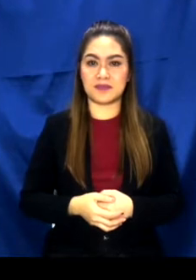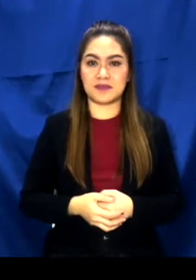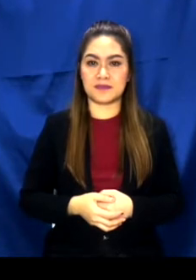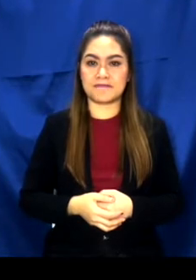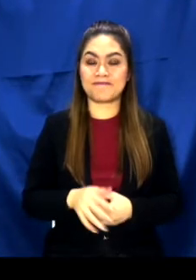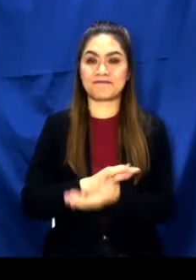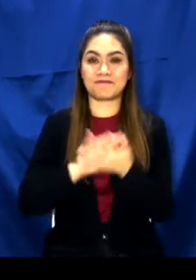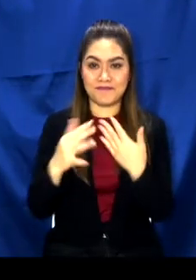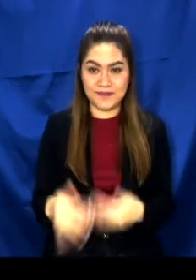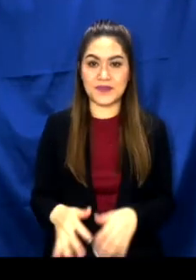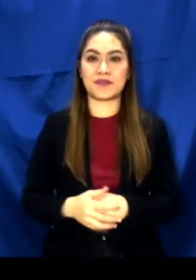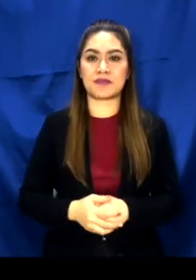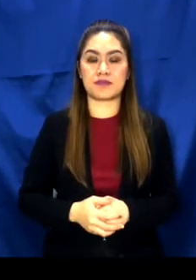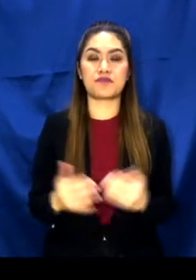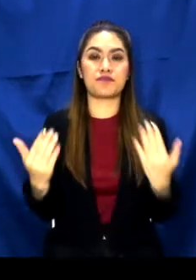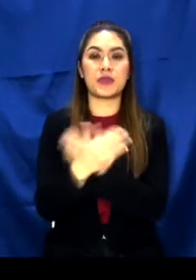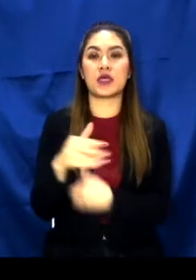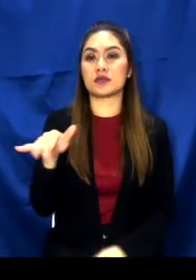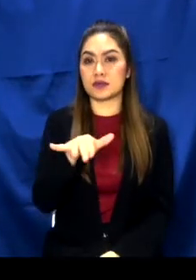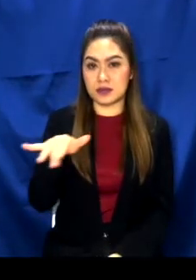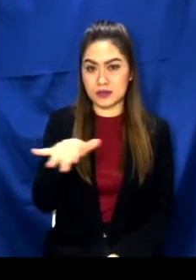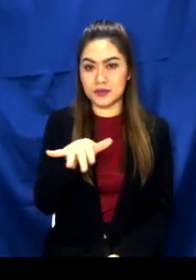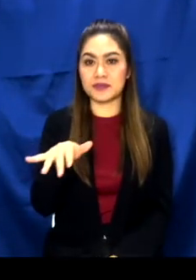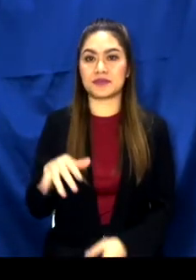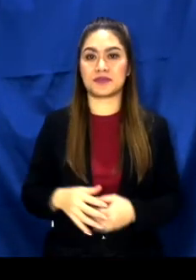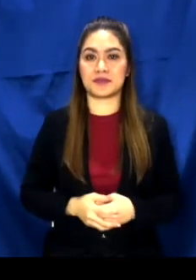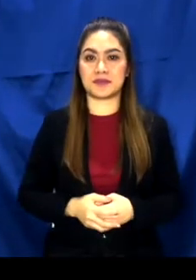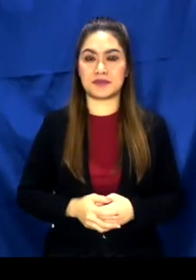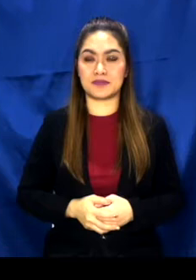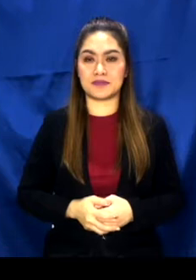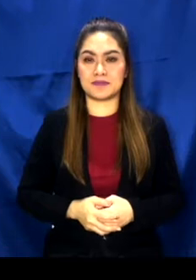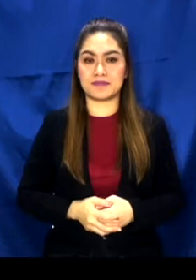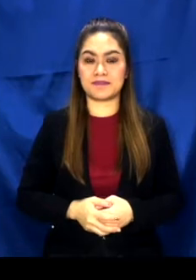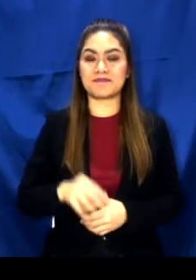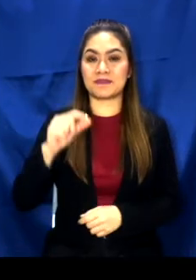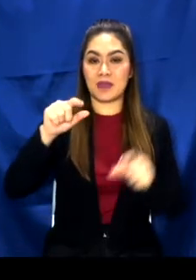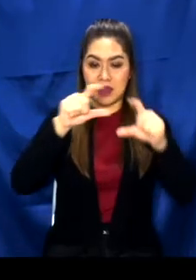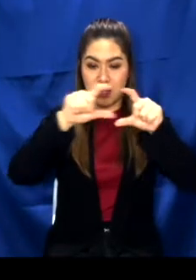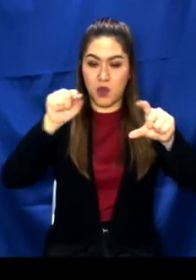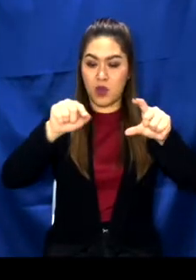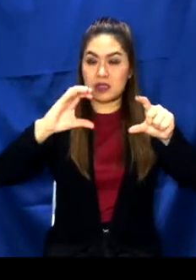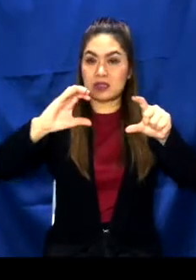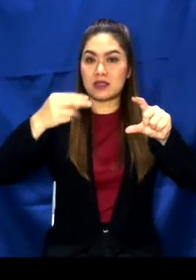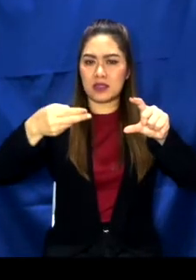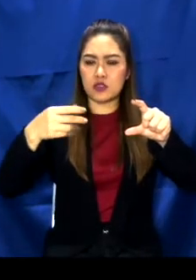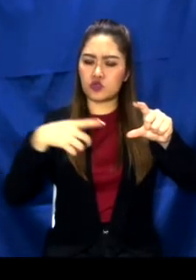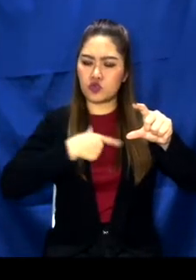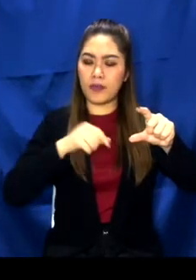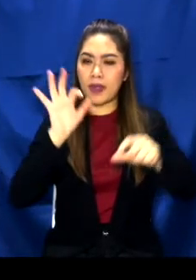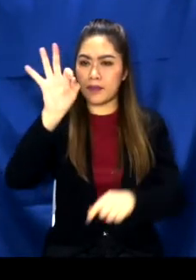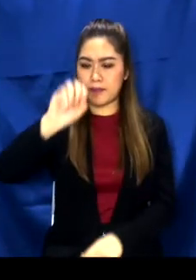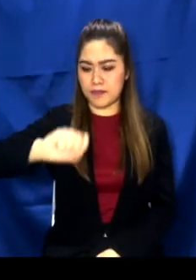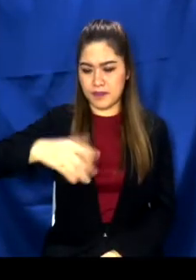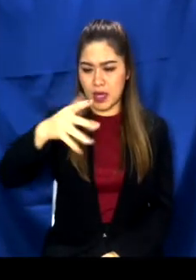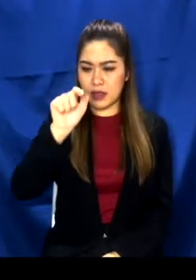จากนั้นเราก็จะเปลี่ยนฟอนต์ค่ะไปที่คาแรคเตอร์เหมือนเดิมใครชอบฟอนต์ไหนเราก็เลือกได้เลยนะ